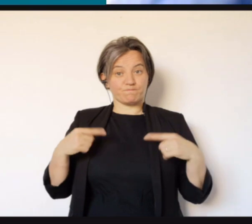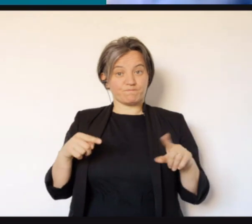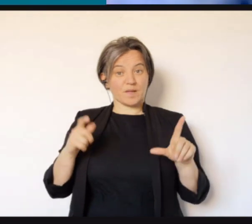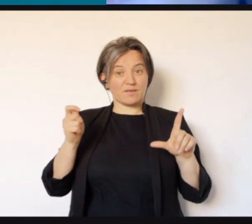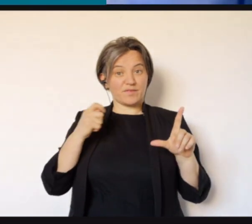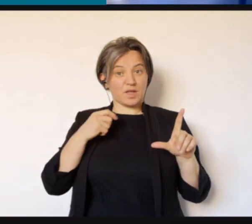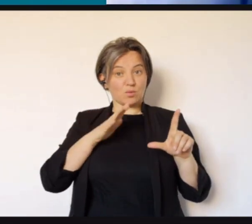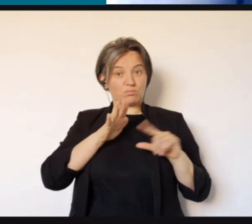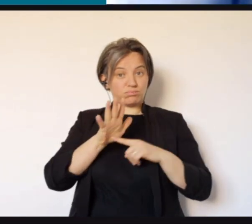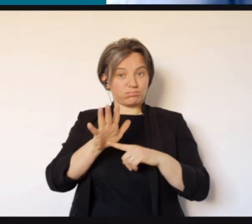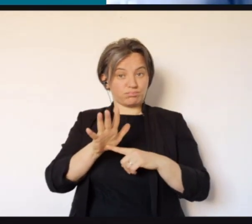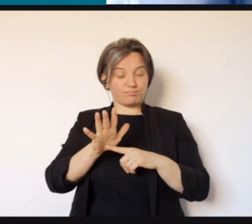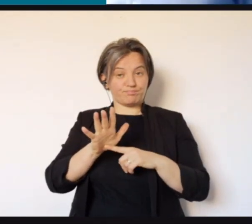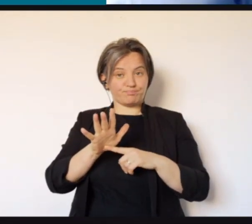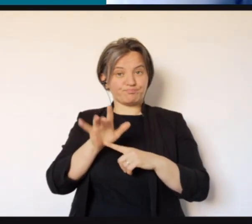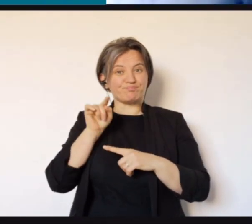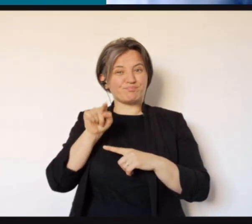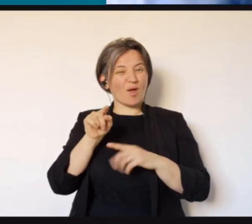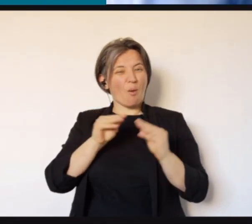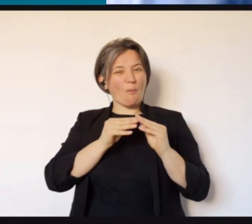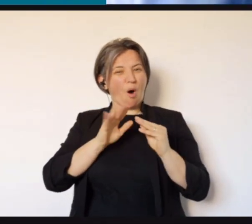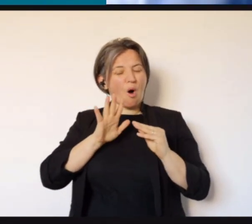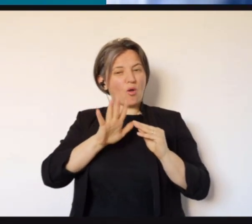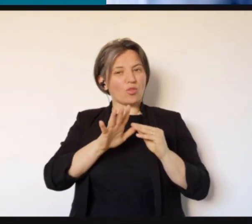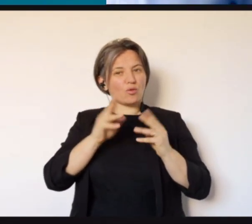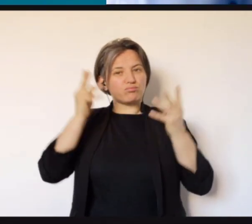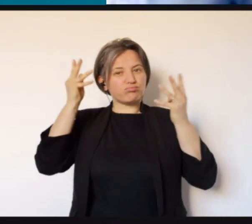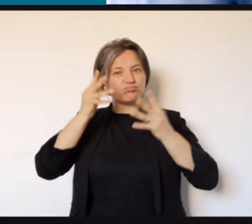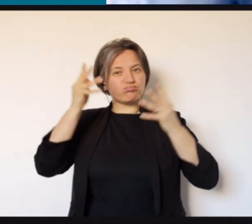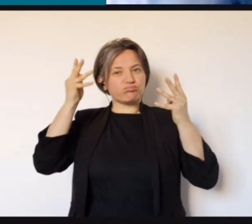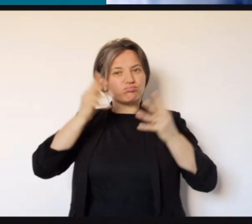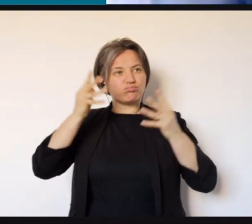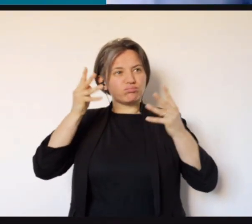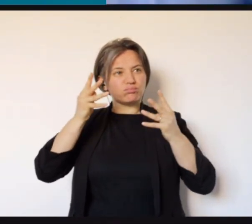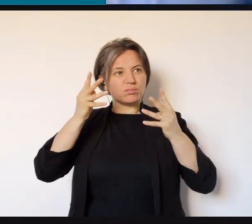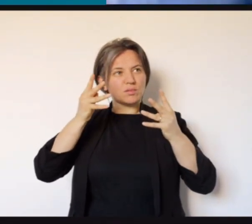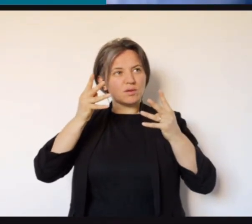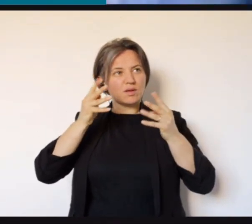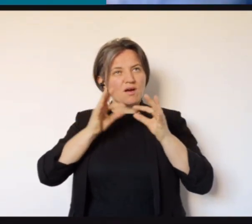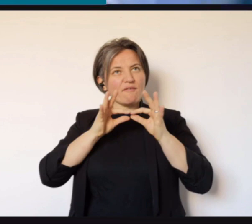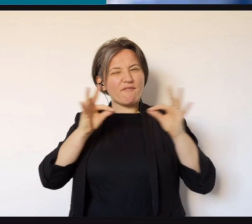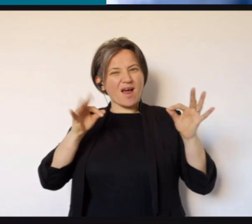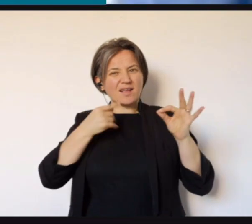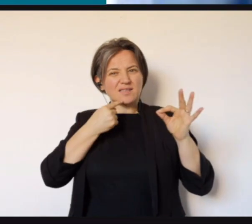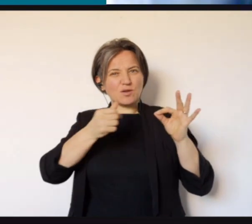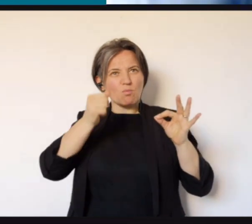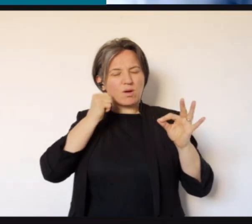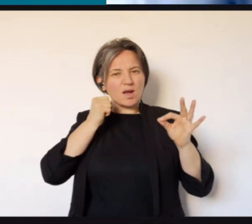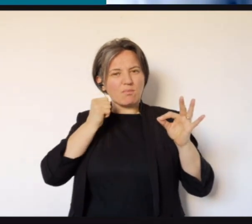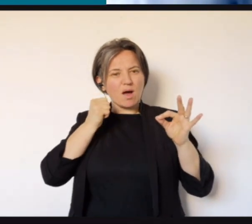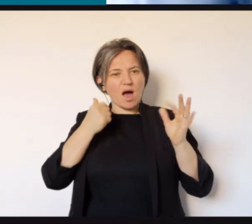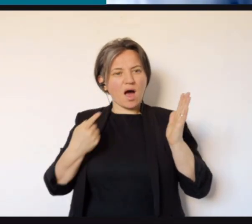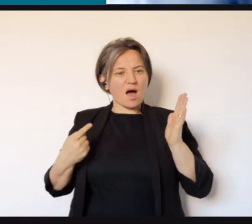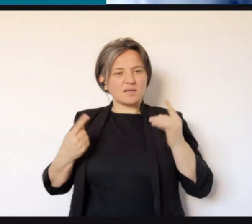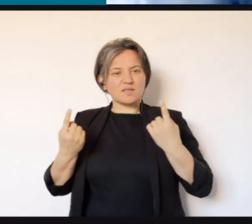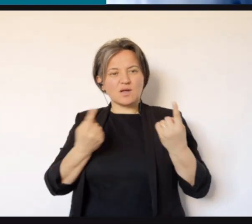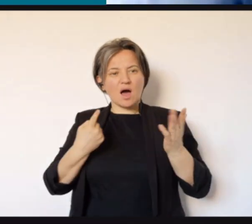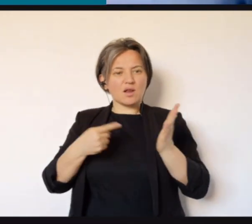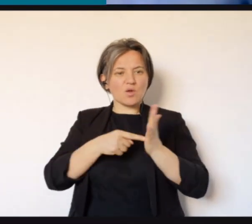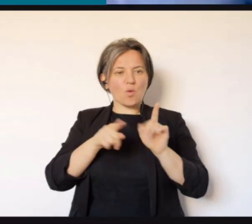Ecco, questo era anche un modo di ragionare con niente sarà più come